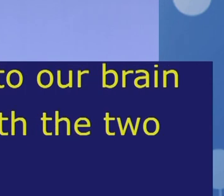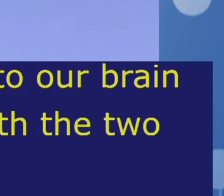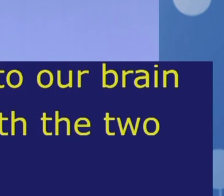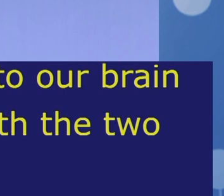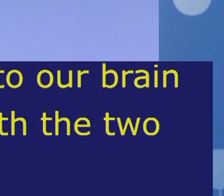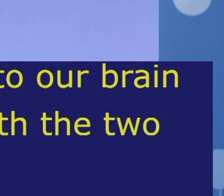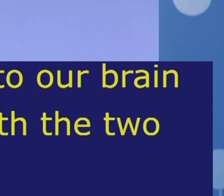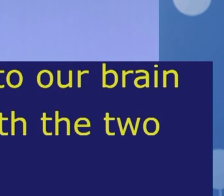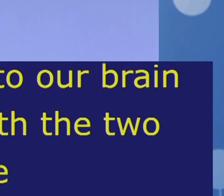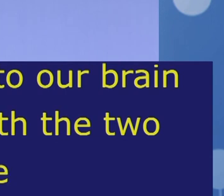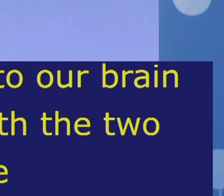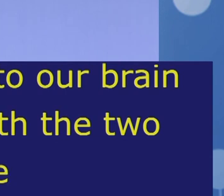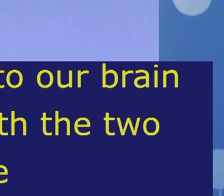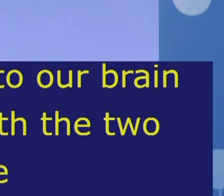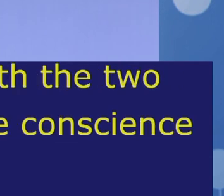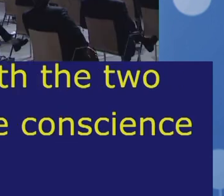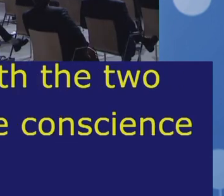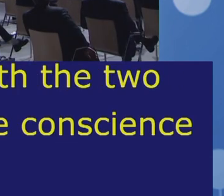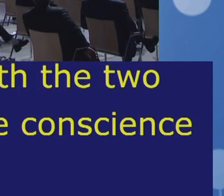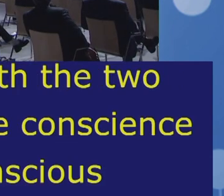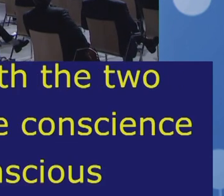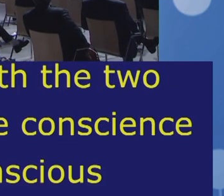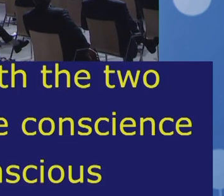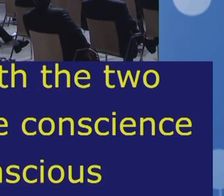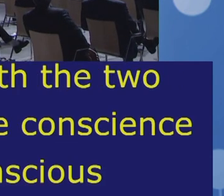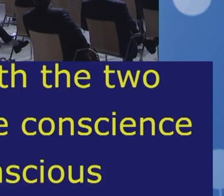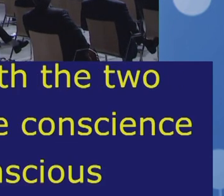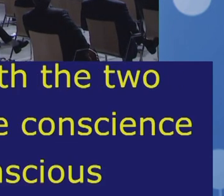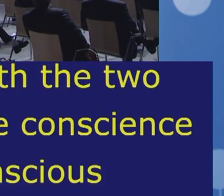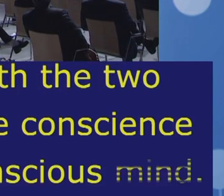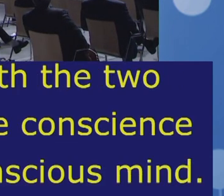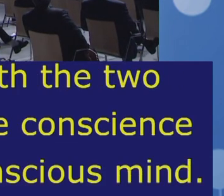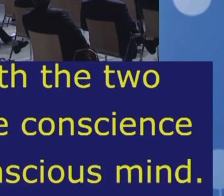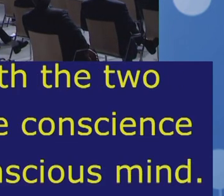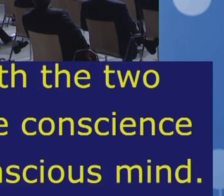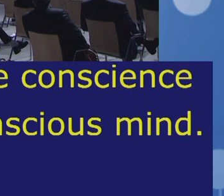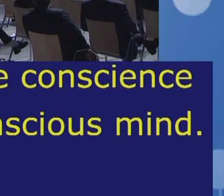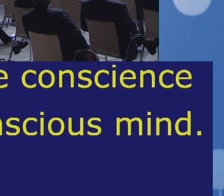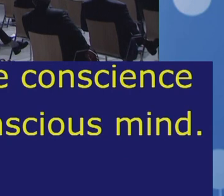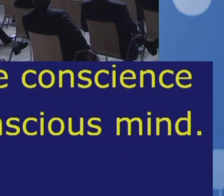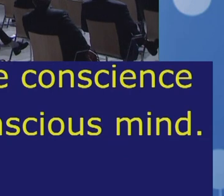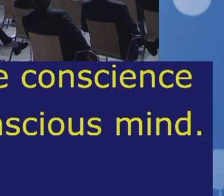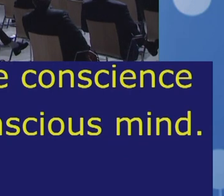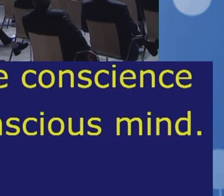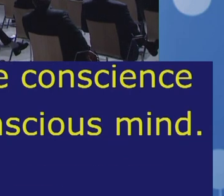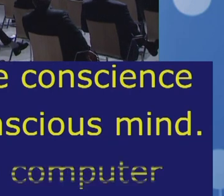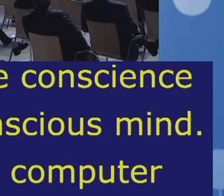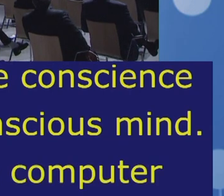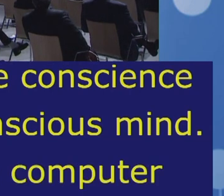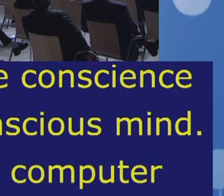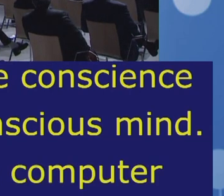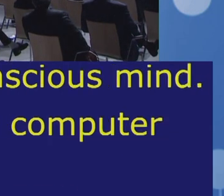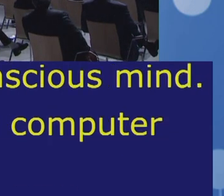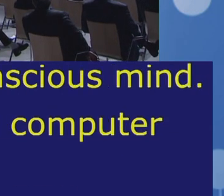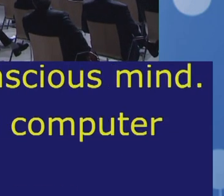передачами аудио и видео круглосуточно. Скорость передачи данных будет неимоверно быстрой. Стоит помнить о